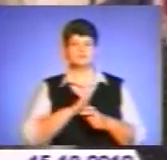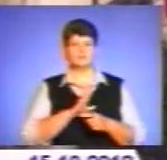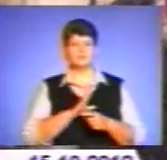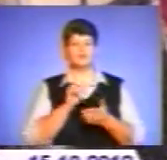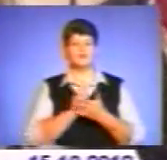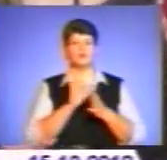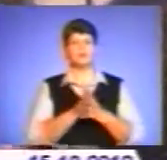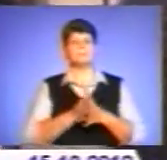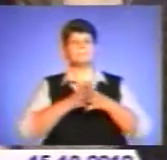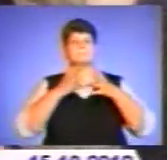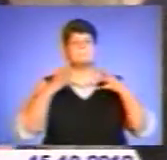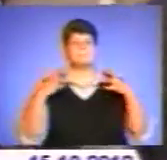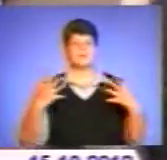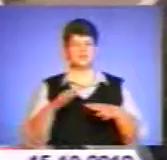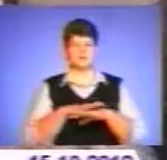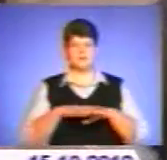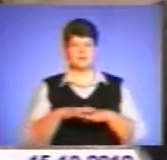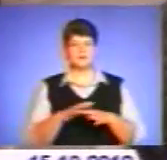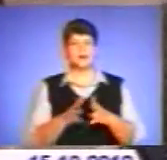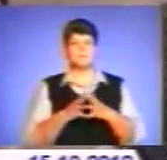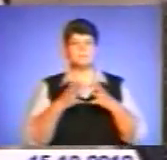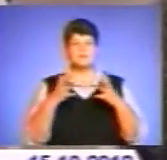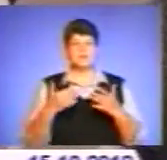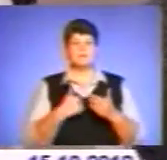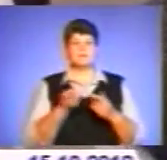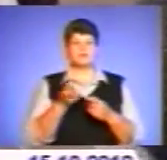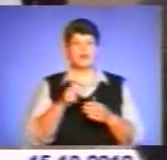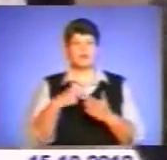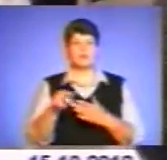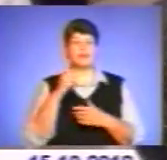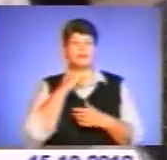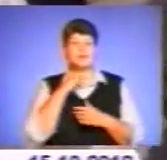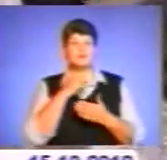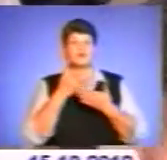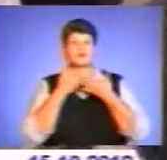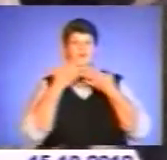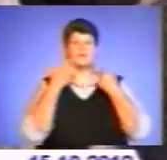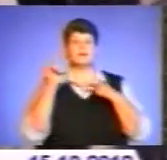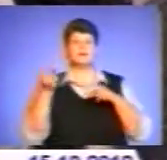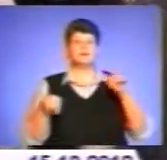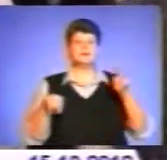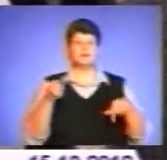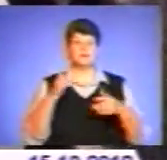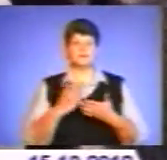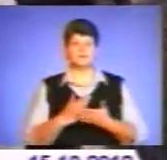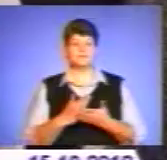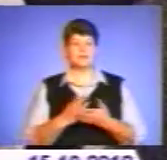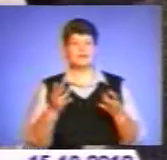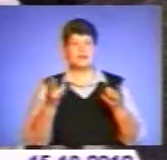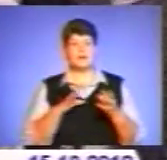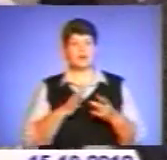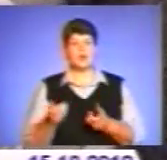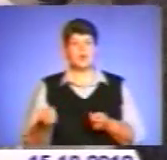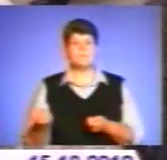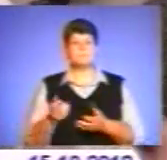ярмарка. Більше я вийшла купити м'ясо, а його немає. Де-не-де тільки все. Так що, напевне, треба було